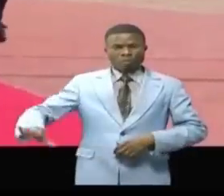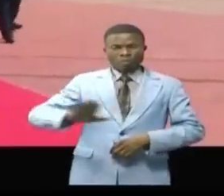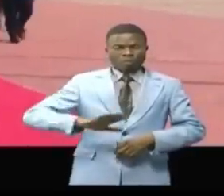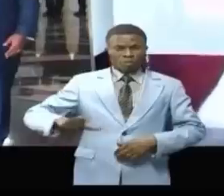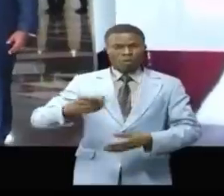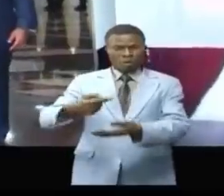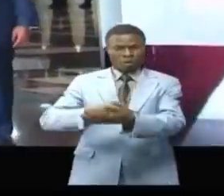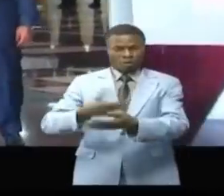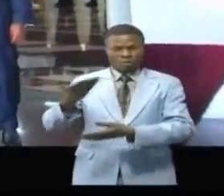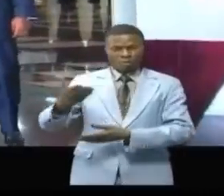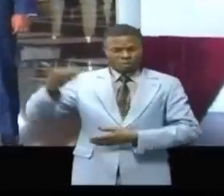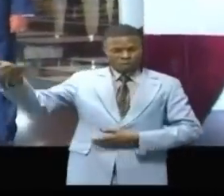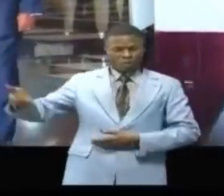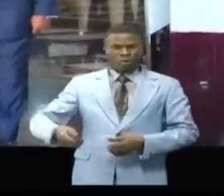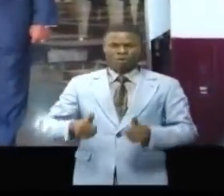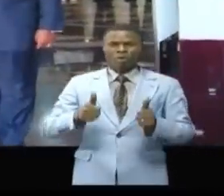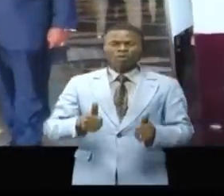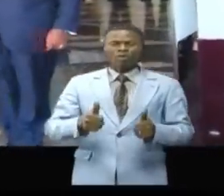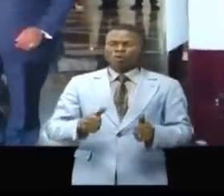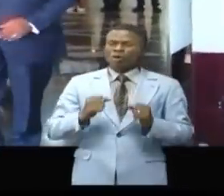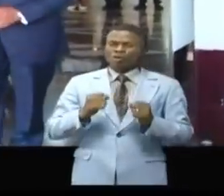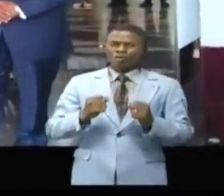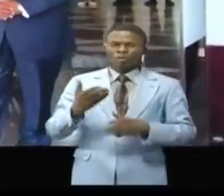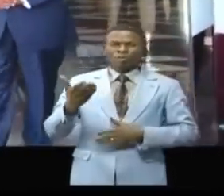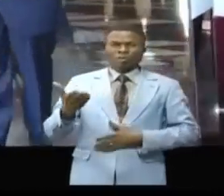chaleureux. Monsieur le Président.